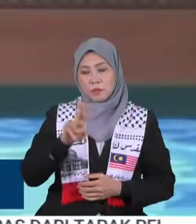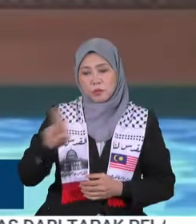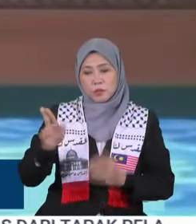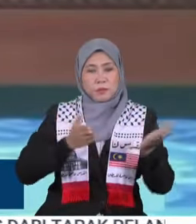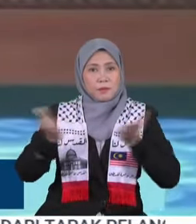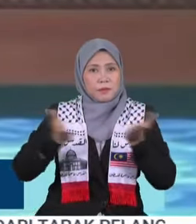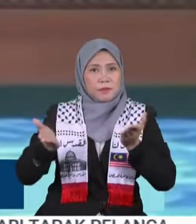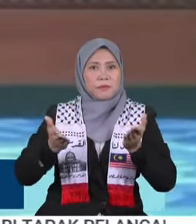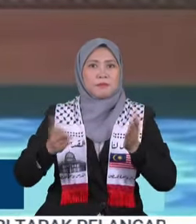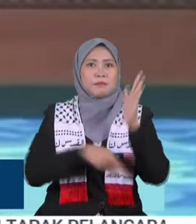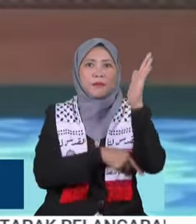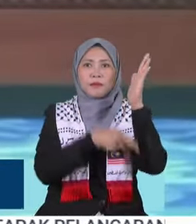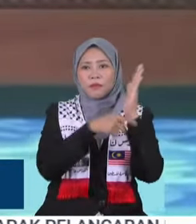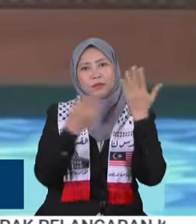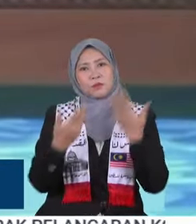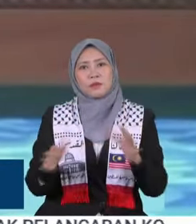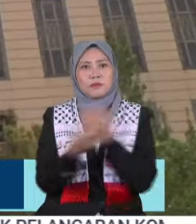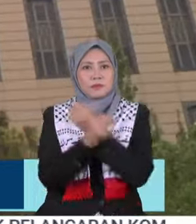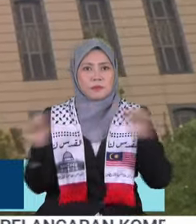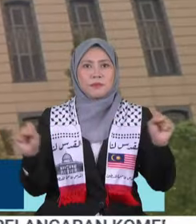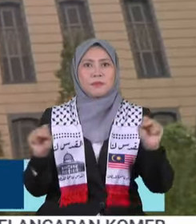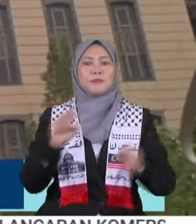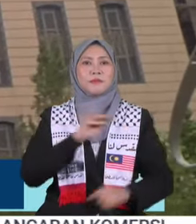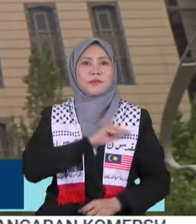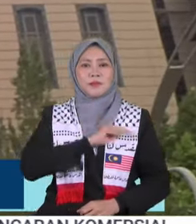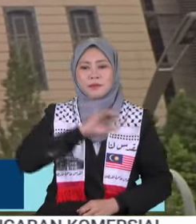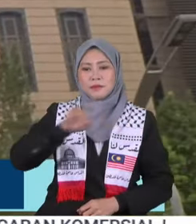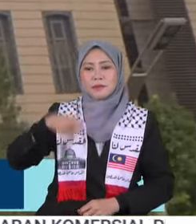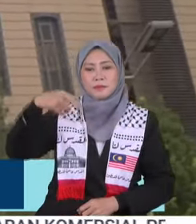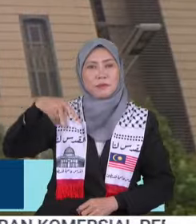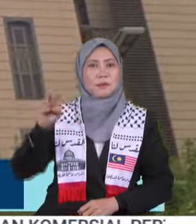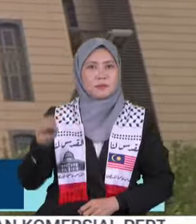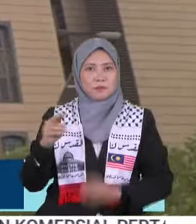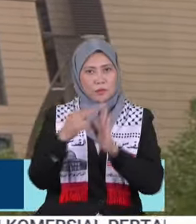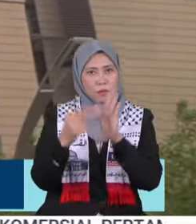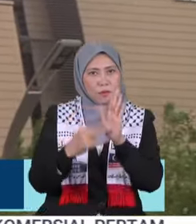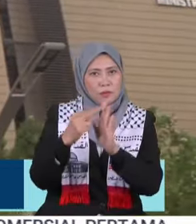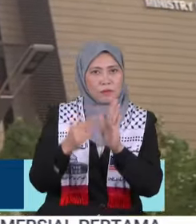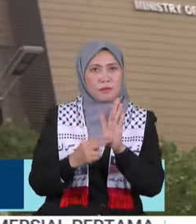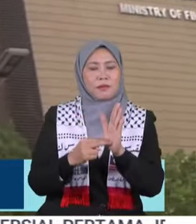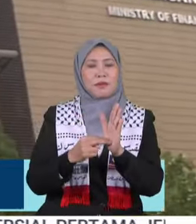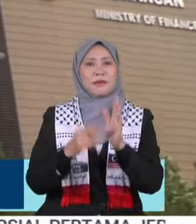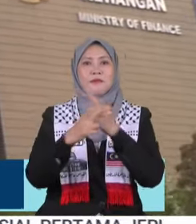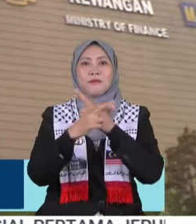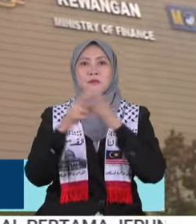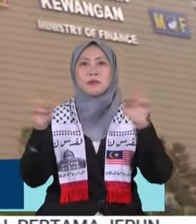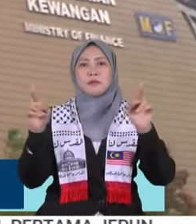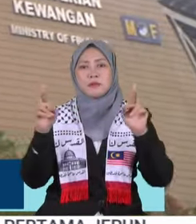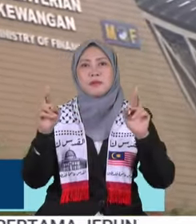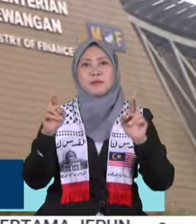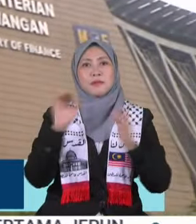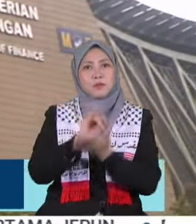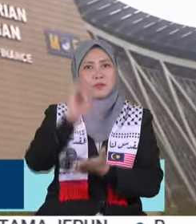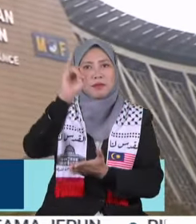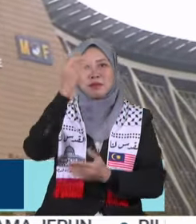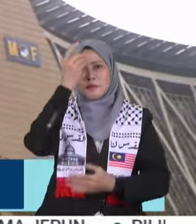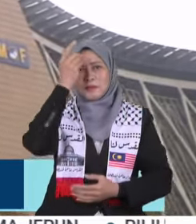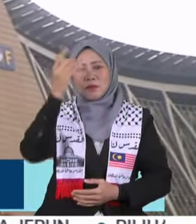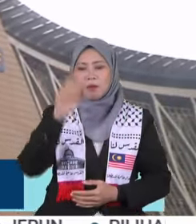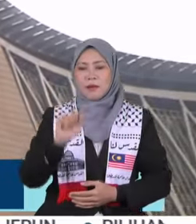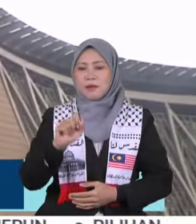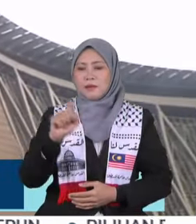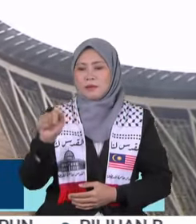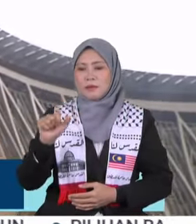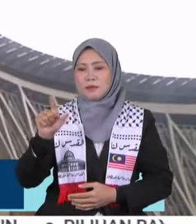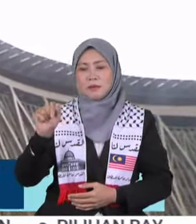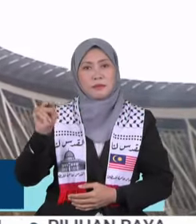RUU Perkhidmatan Parlimen telah siap, jelas Menteri di Jabatan Perdana Menteri Undang-Undang dan Reformasi Institusi, Datuk Seri Azalina